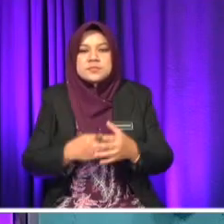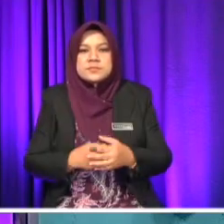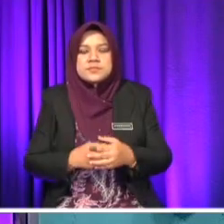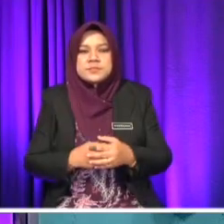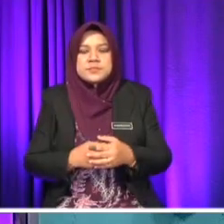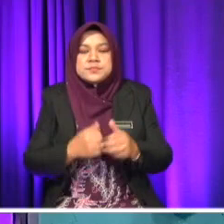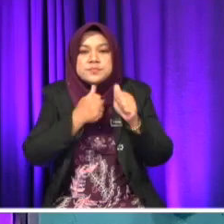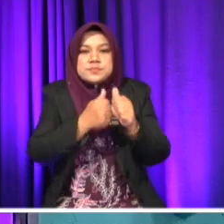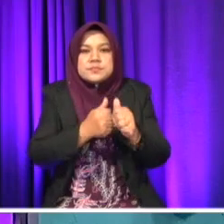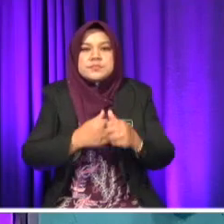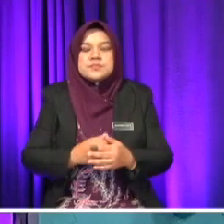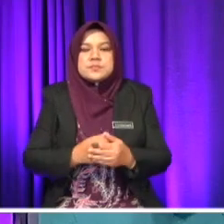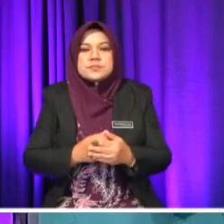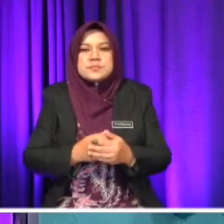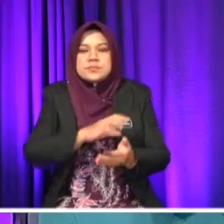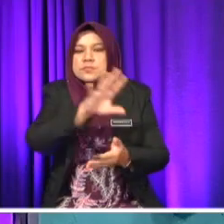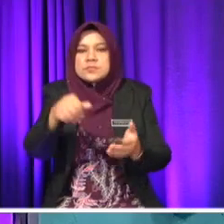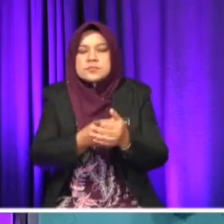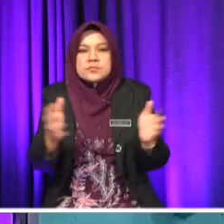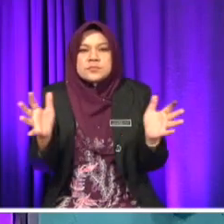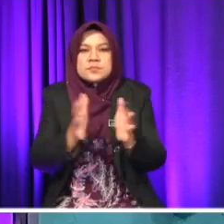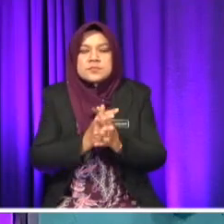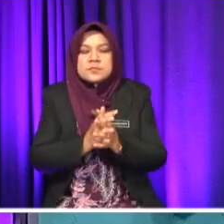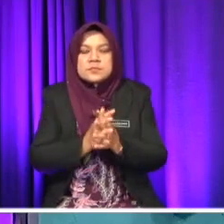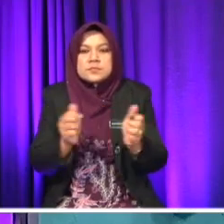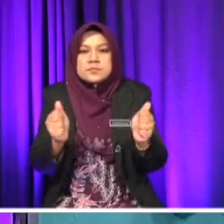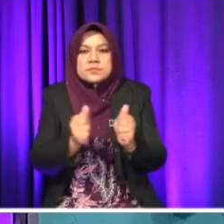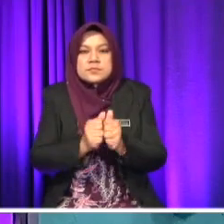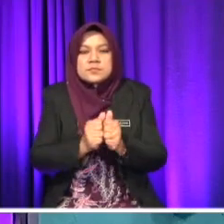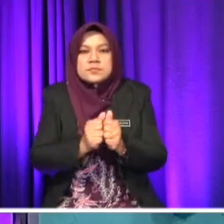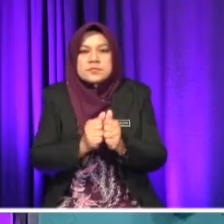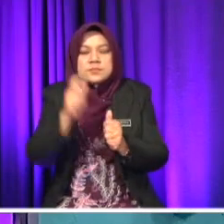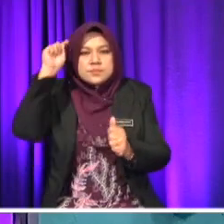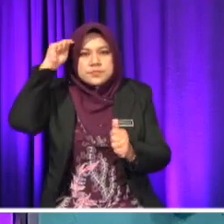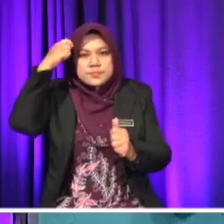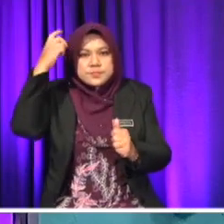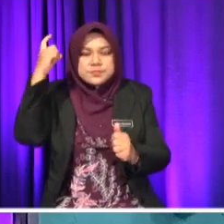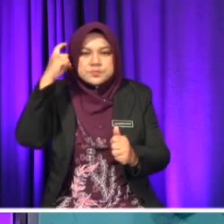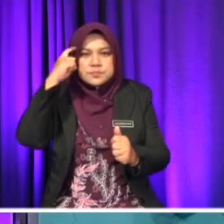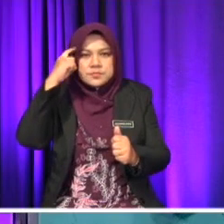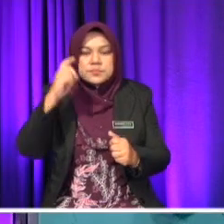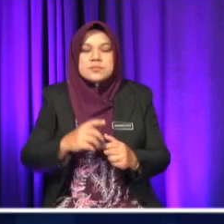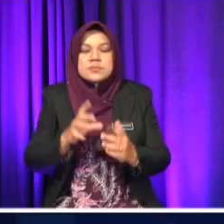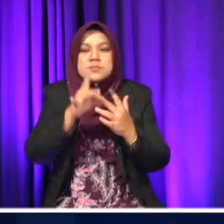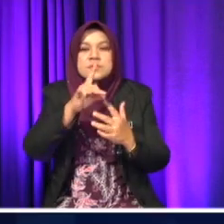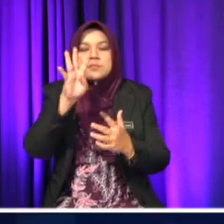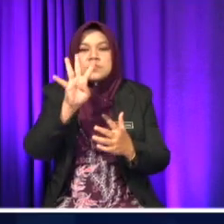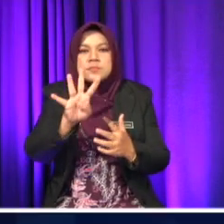jadi itu semua di rangkumkan dalam teori pemikiran jadi 6 topi tapi